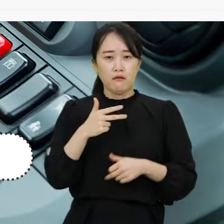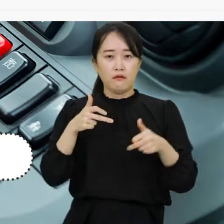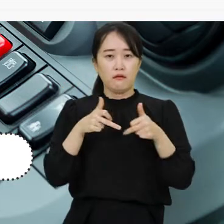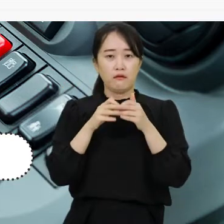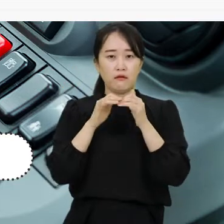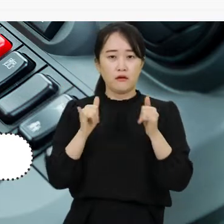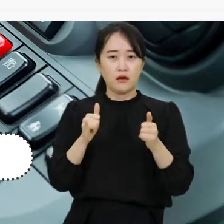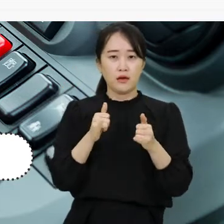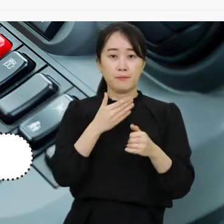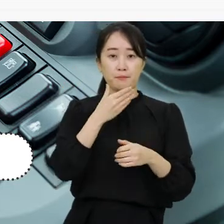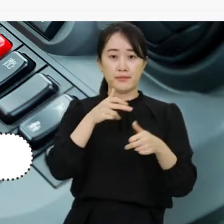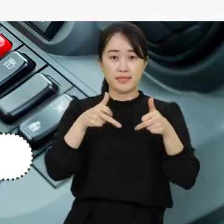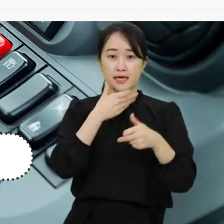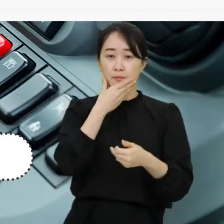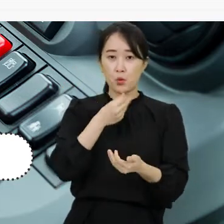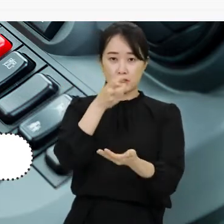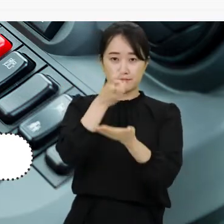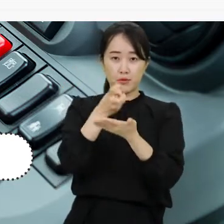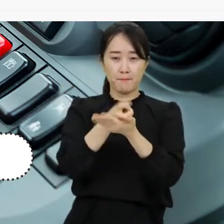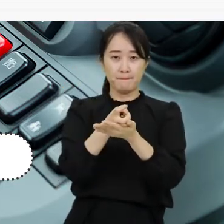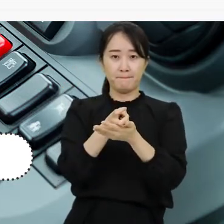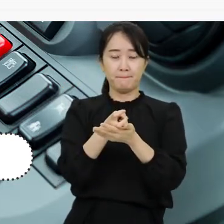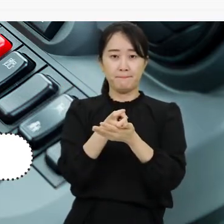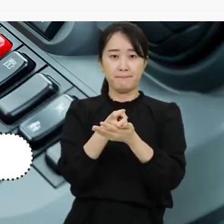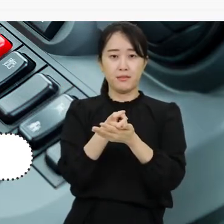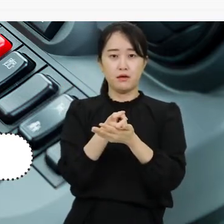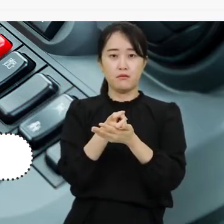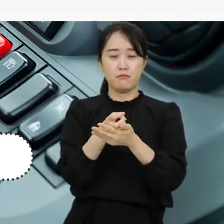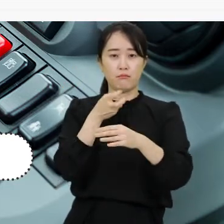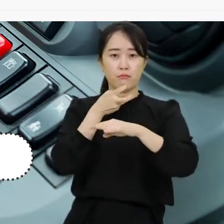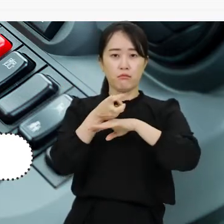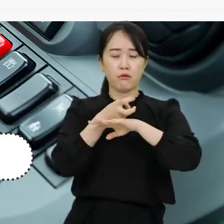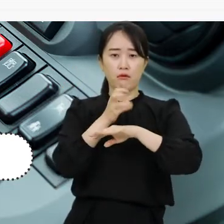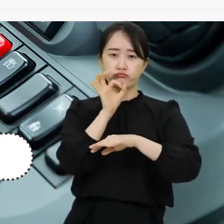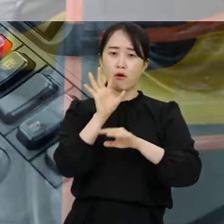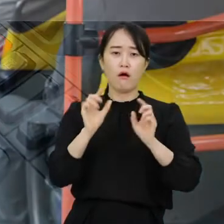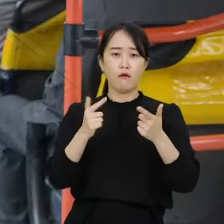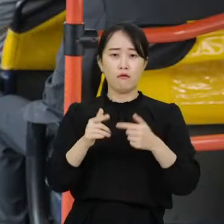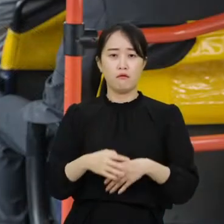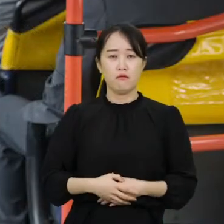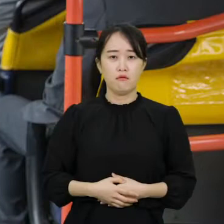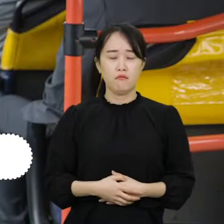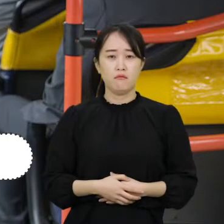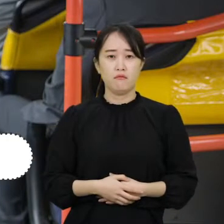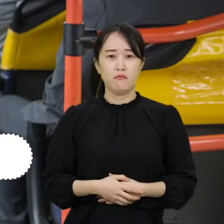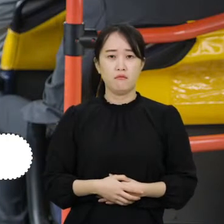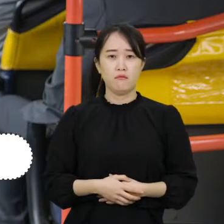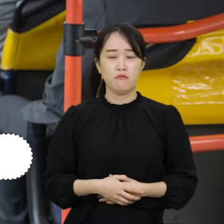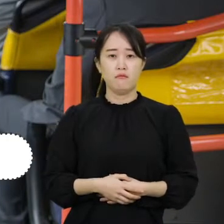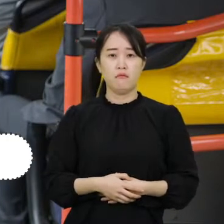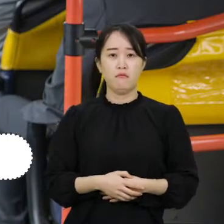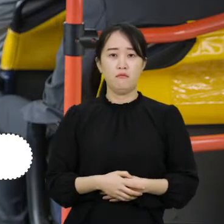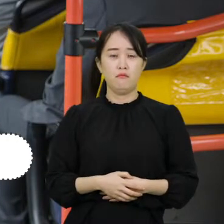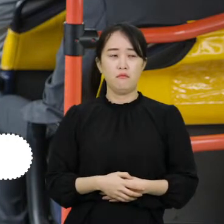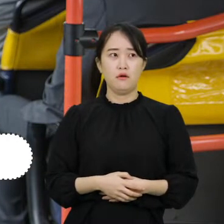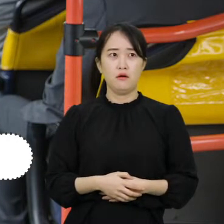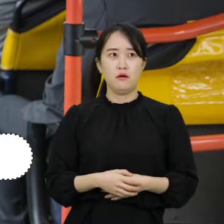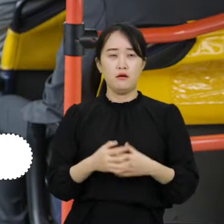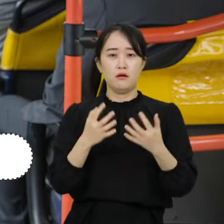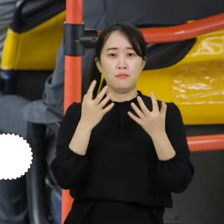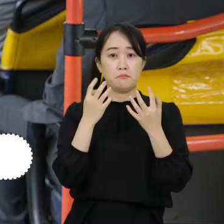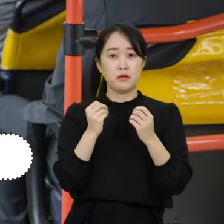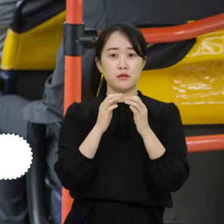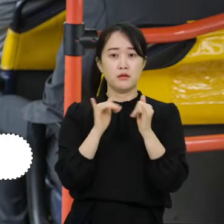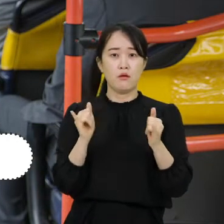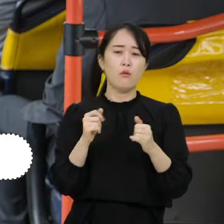장애인 복지법, 우리나라에 있는 그 법에 따라서 승차가 불가능하지 않잖아요. 일하고 있기 때문에. 네. 그 당시에 많은 시민들은 왜